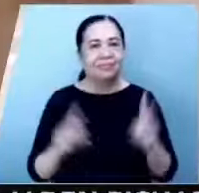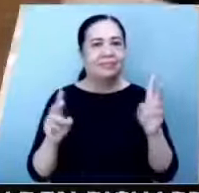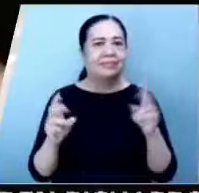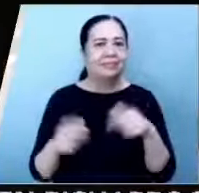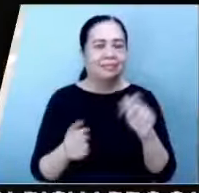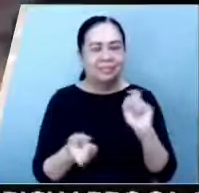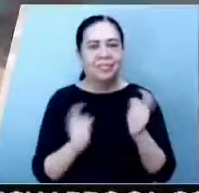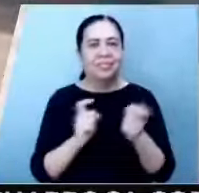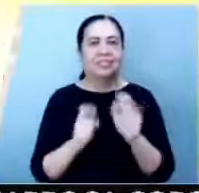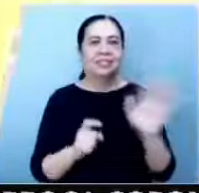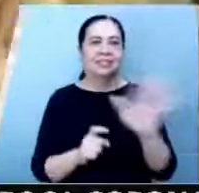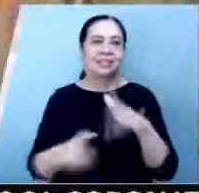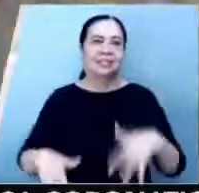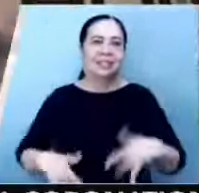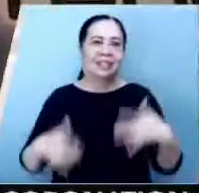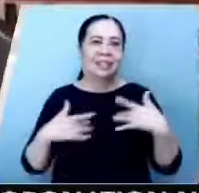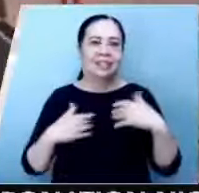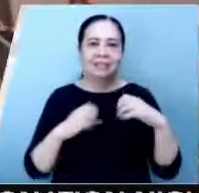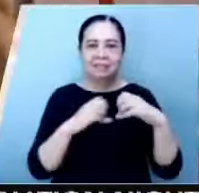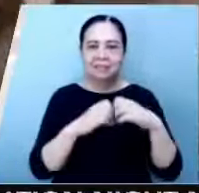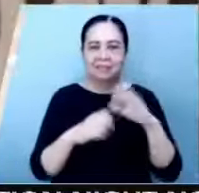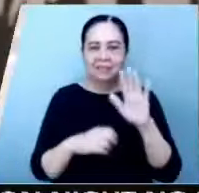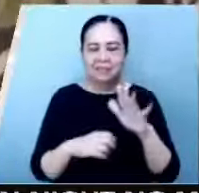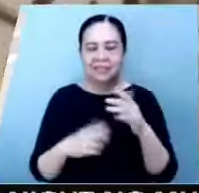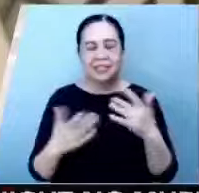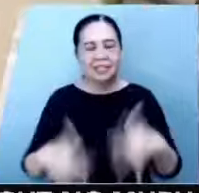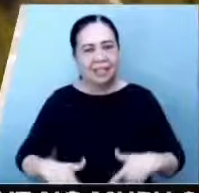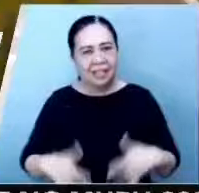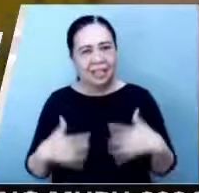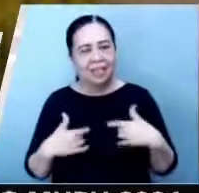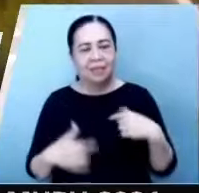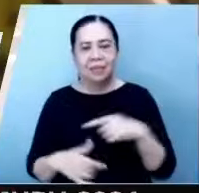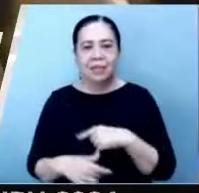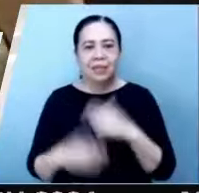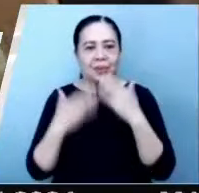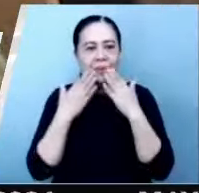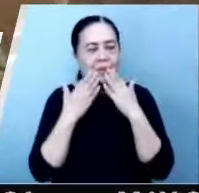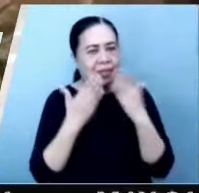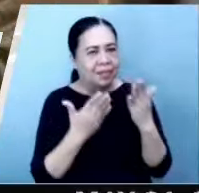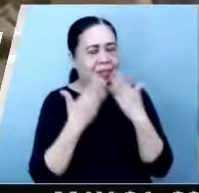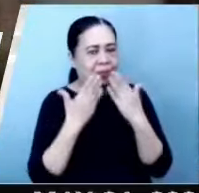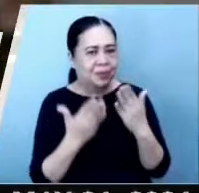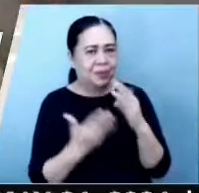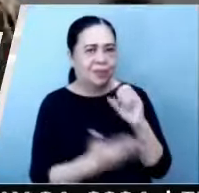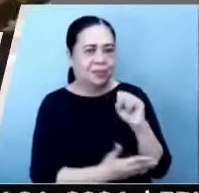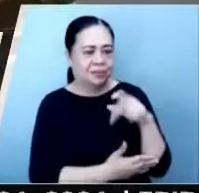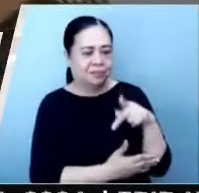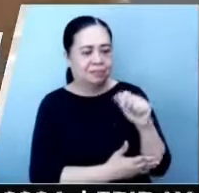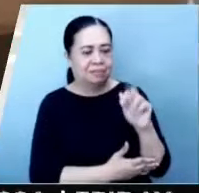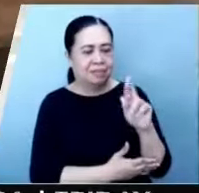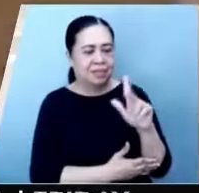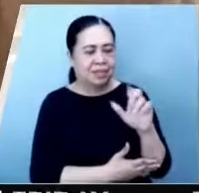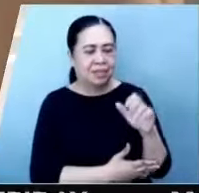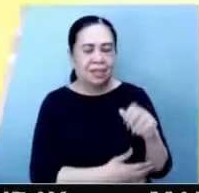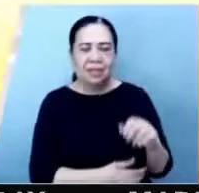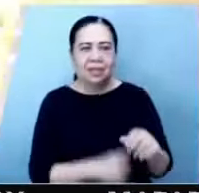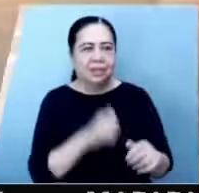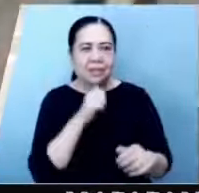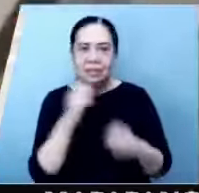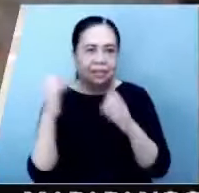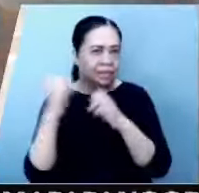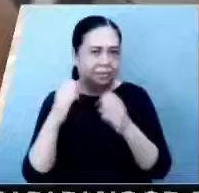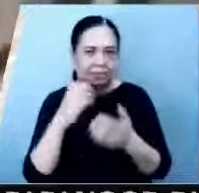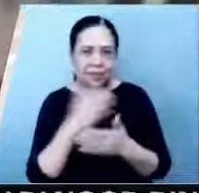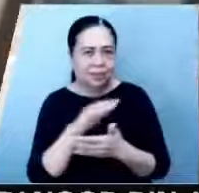buhay ng mga young hunks. Sobrang thankful din talaga ako sa Sparkle. Sobrang unexpected ng lahat ng nangyayari. I'm